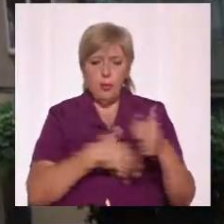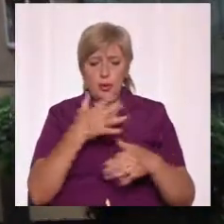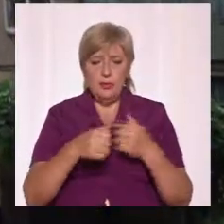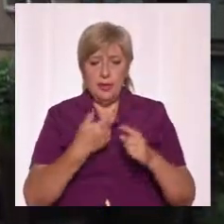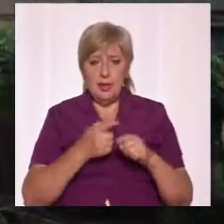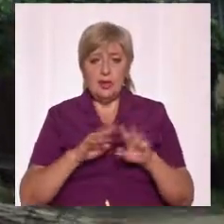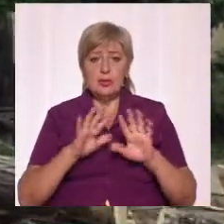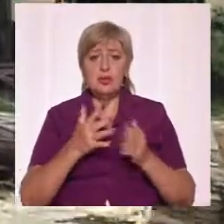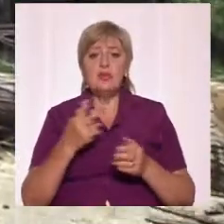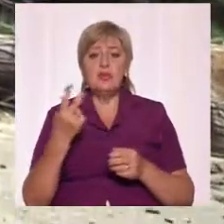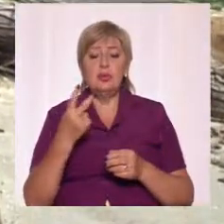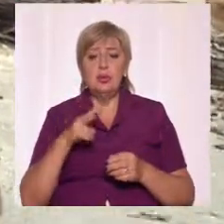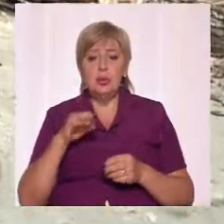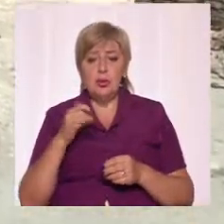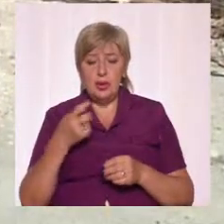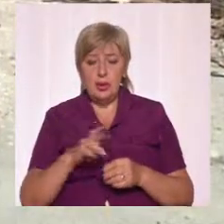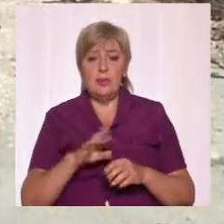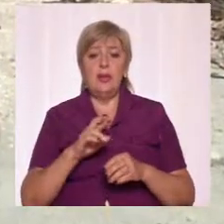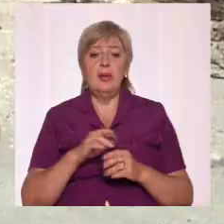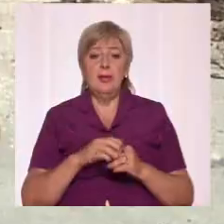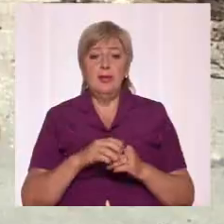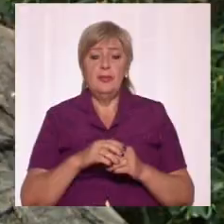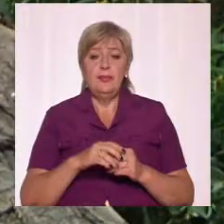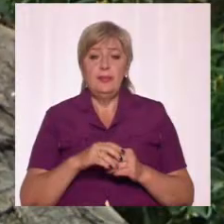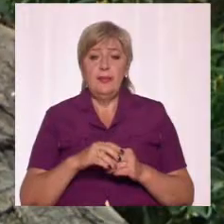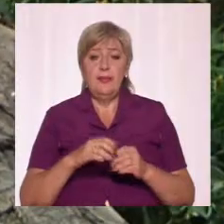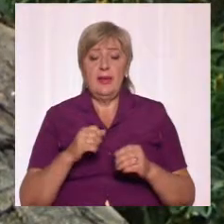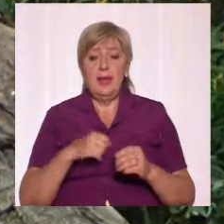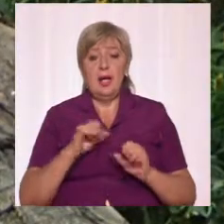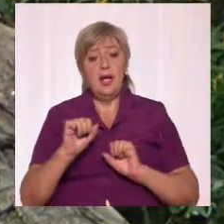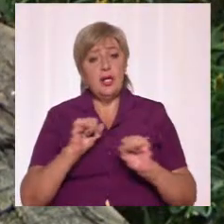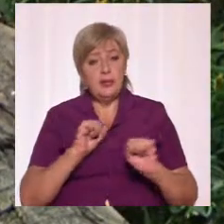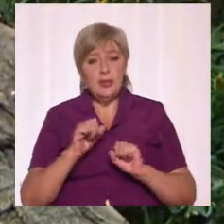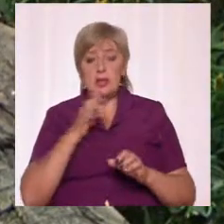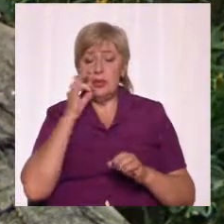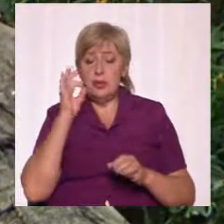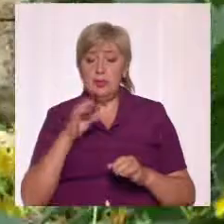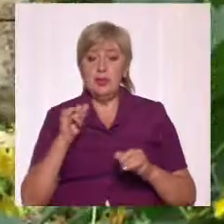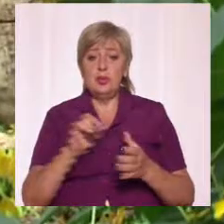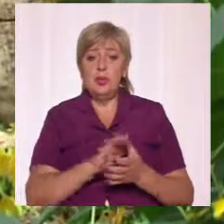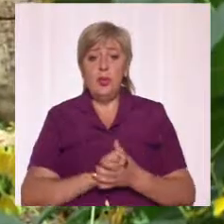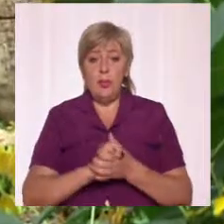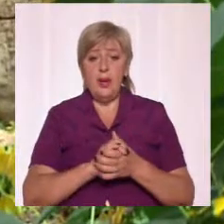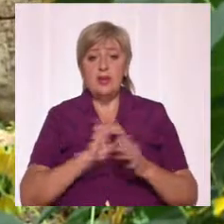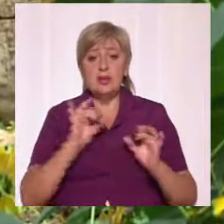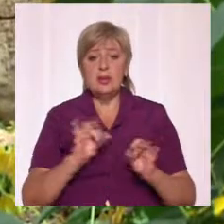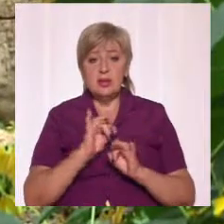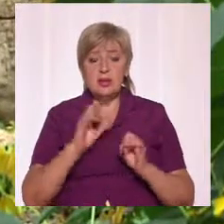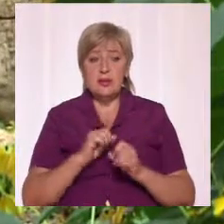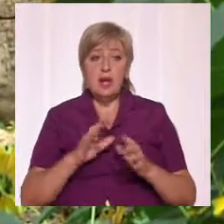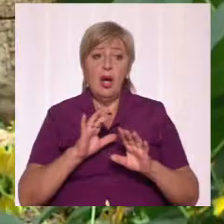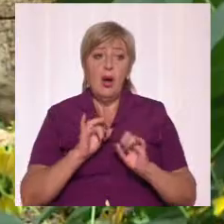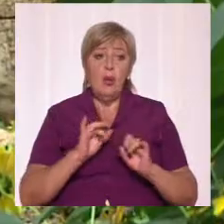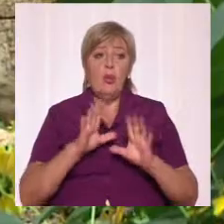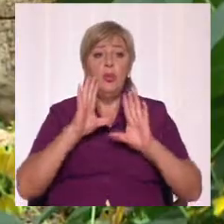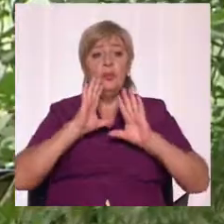вже понад 120 сухих або понівечених негодою дерев. Керівниця говорить, у компанії зацікавлені у розв'язанні